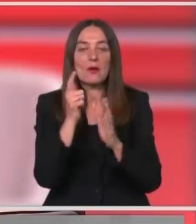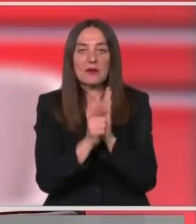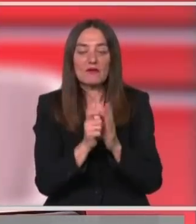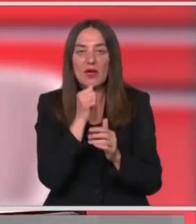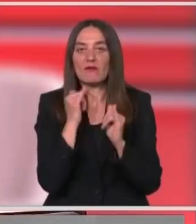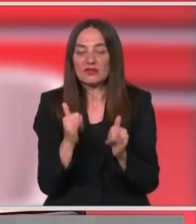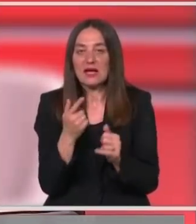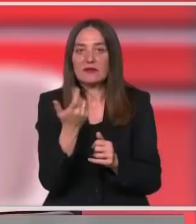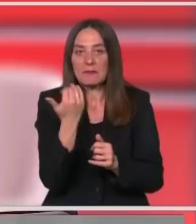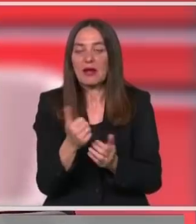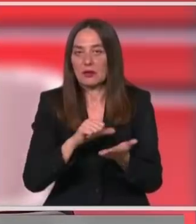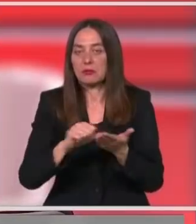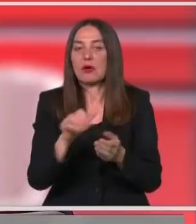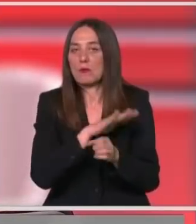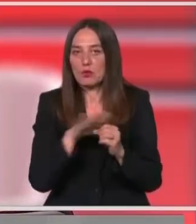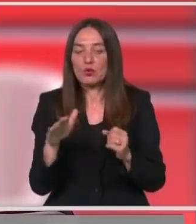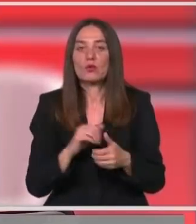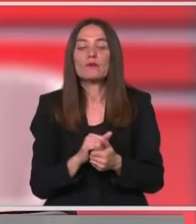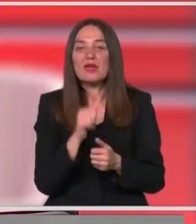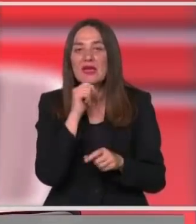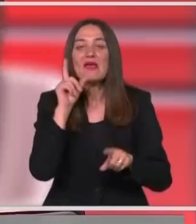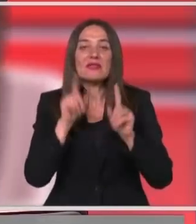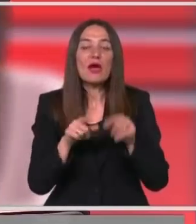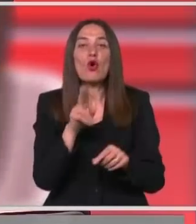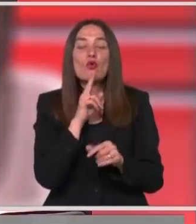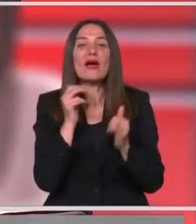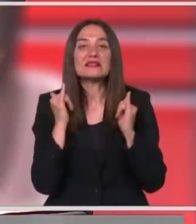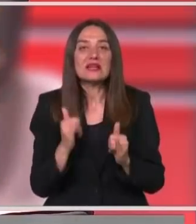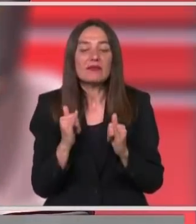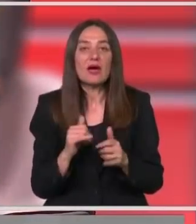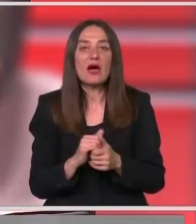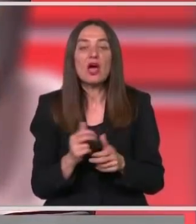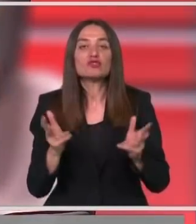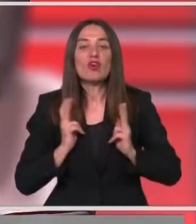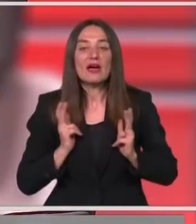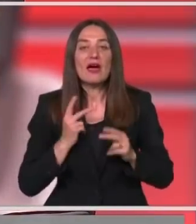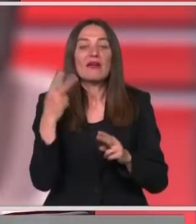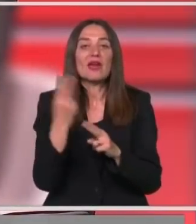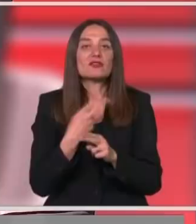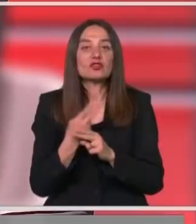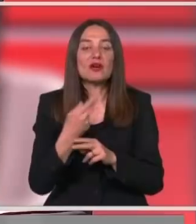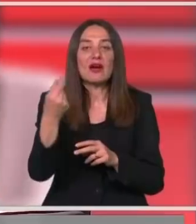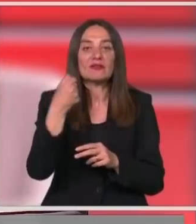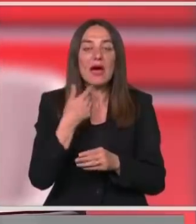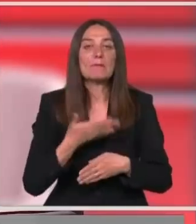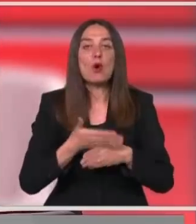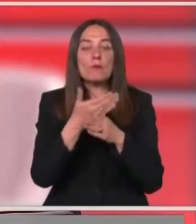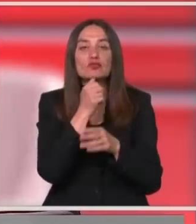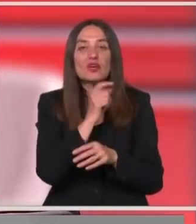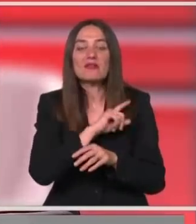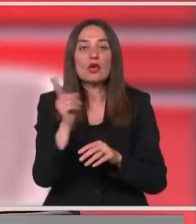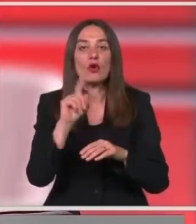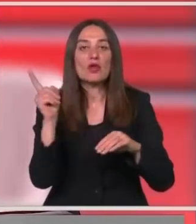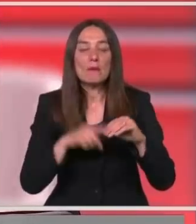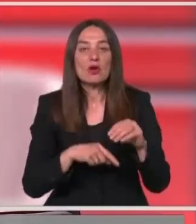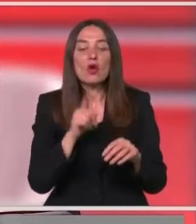evo sad je ovu platu isplatio punu, i neko ko je sada čeka da mu država da pomoć i nije nikoga